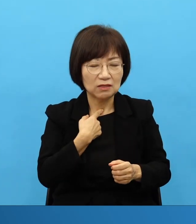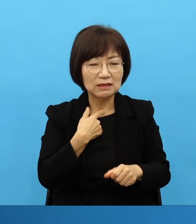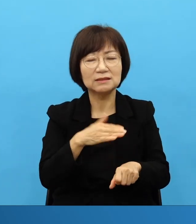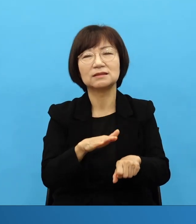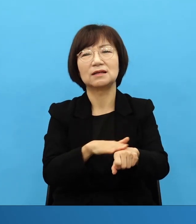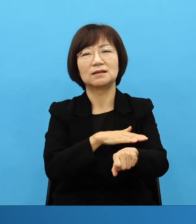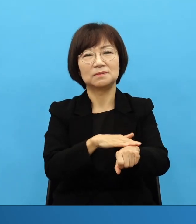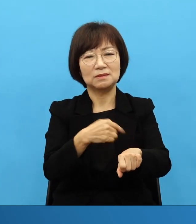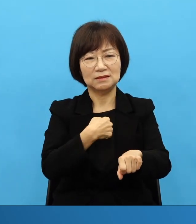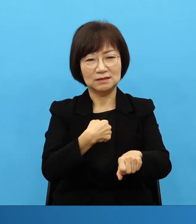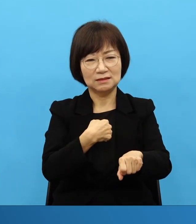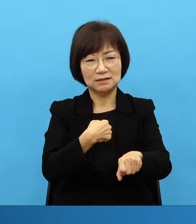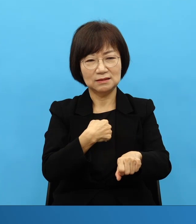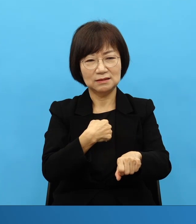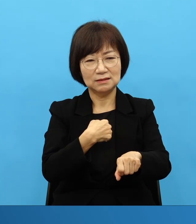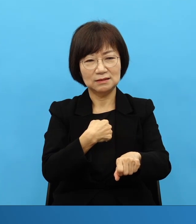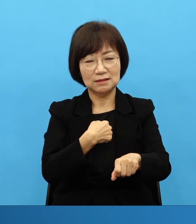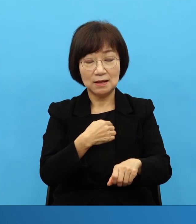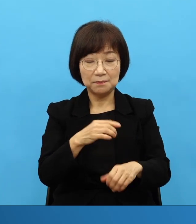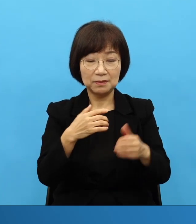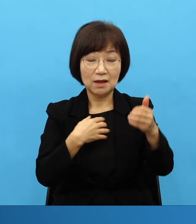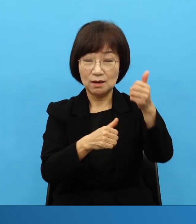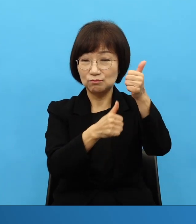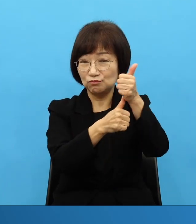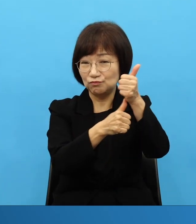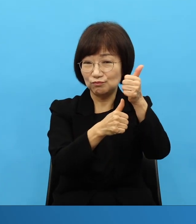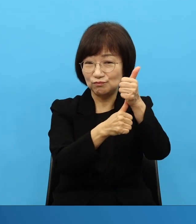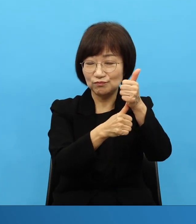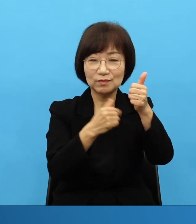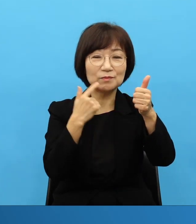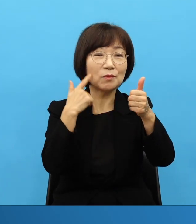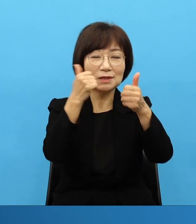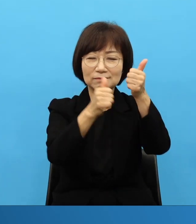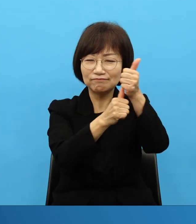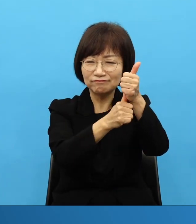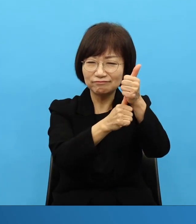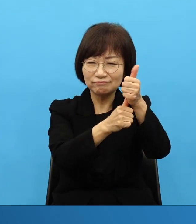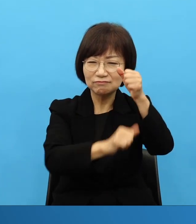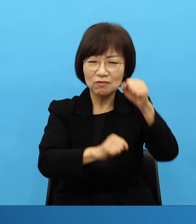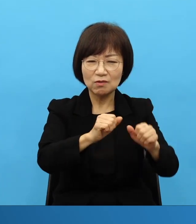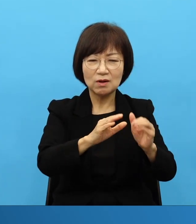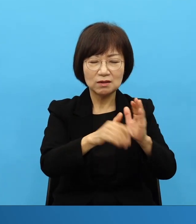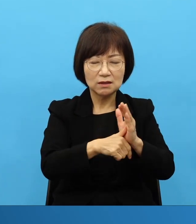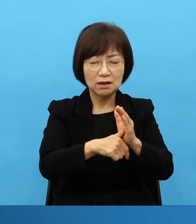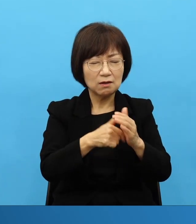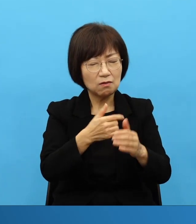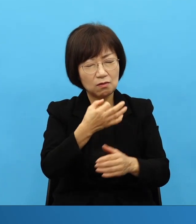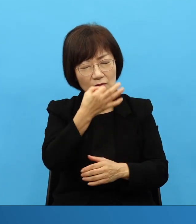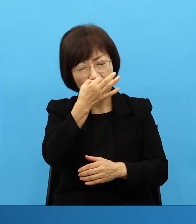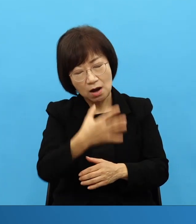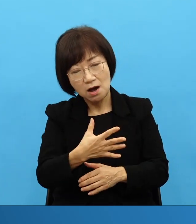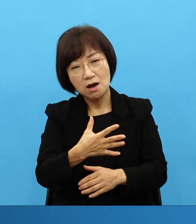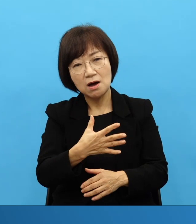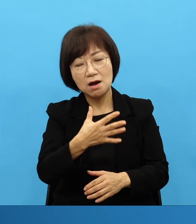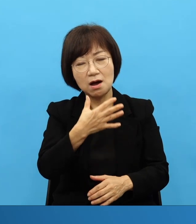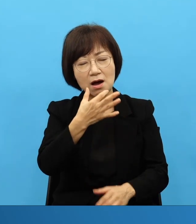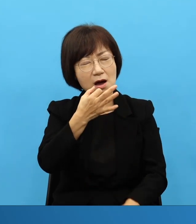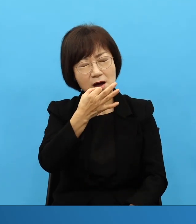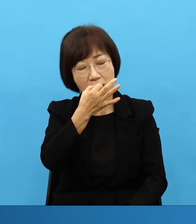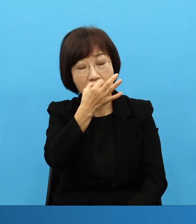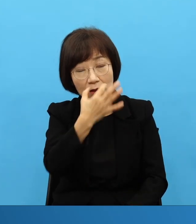그러면서 부목사까지 하고 있었다니까. And yet I was an assistant pastor, an 너무 associate 힘든 pastor. 거예요. And I was in so much turmoil.